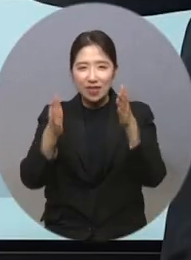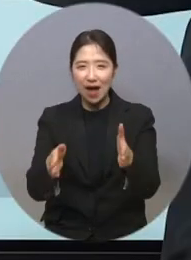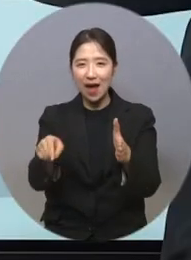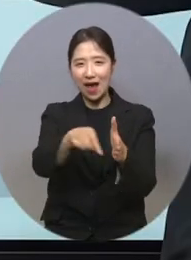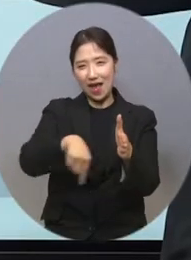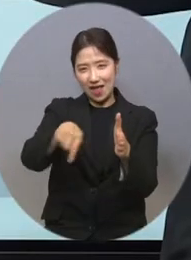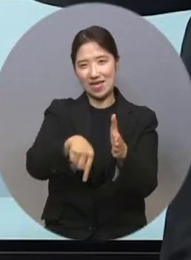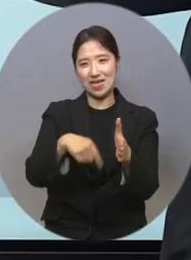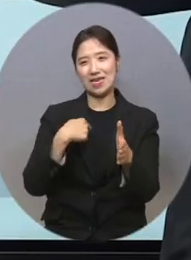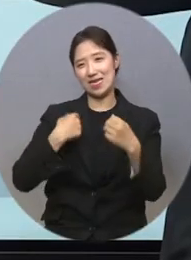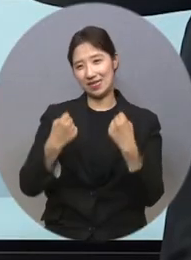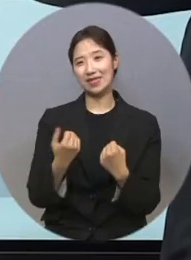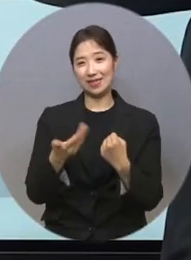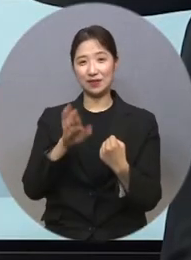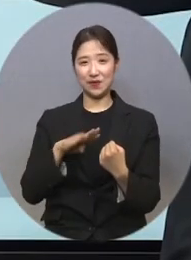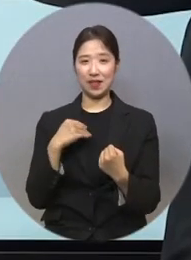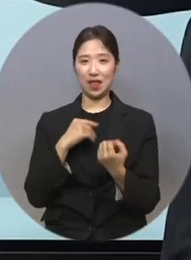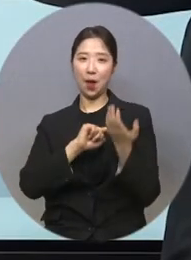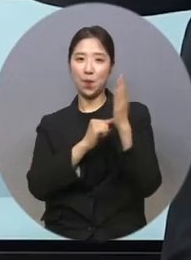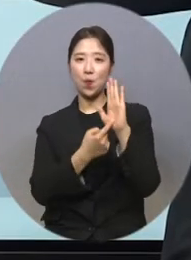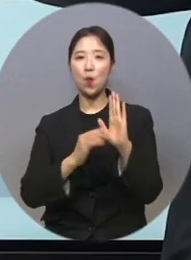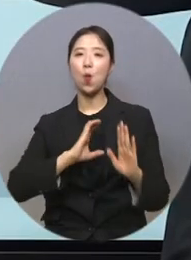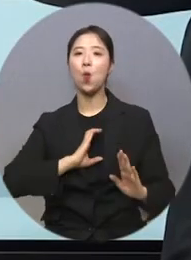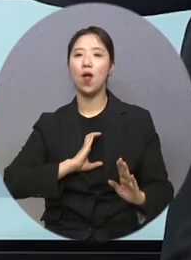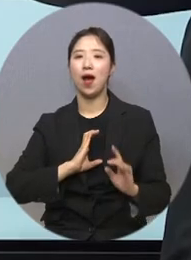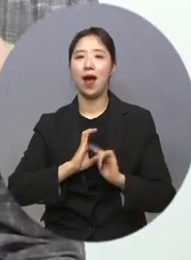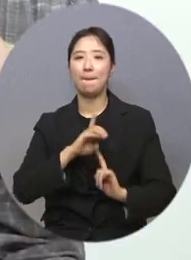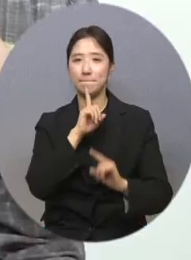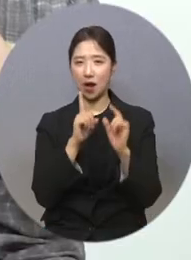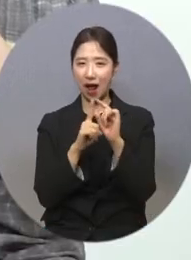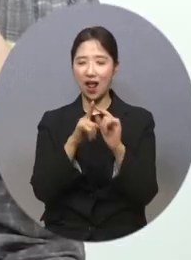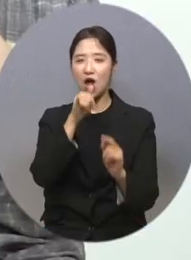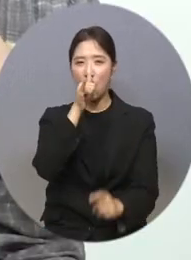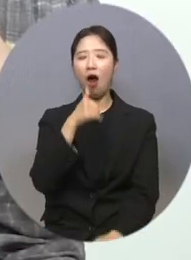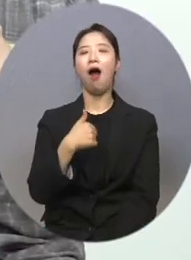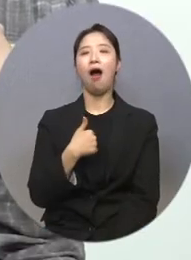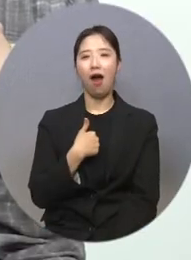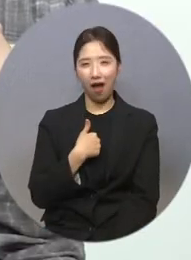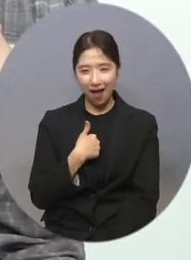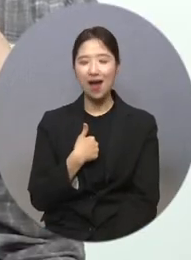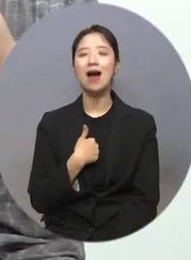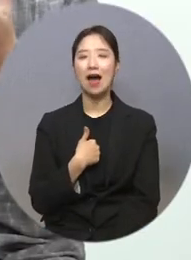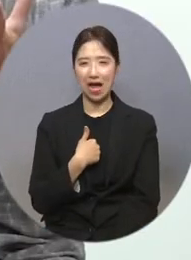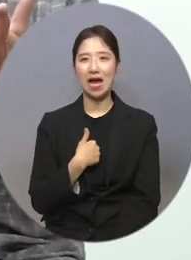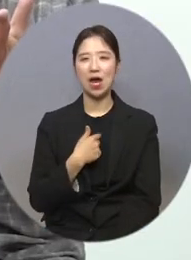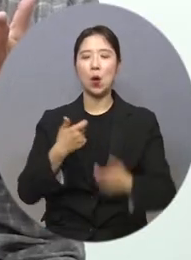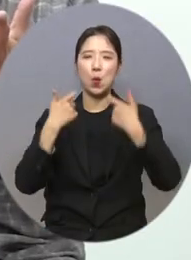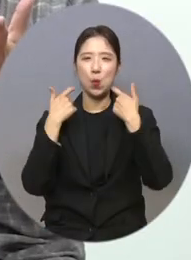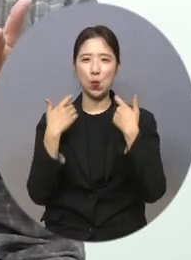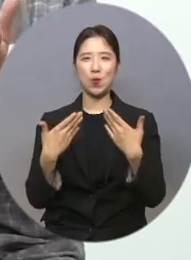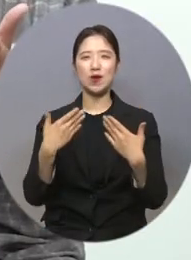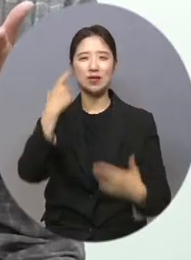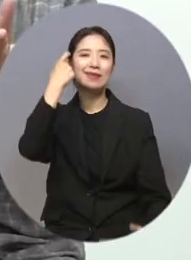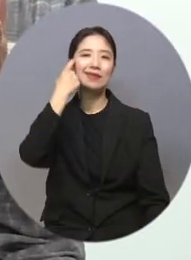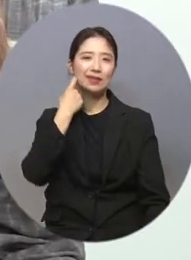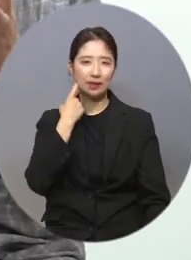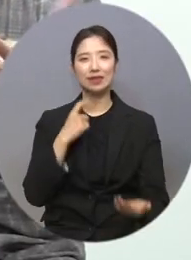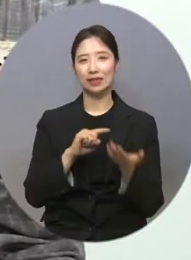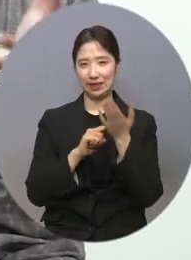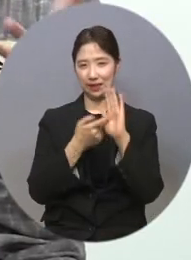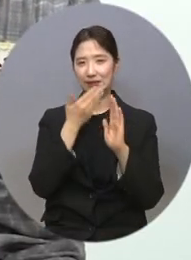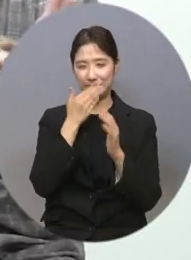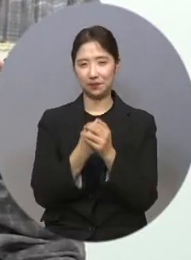껴있지만 나를 표현한 코다라는 단어가 있어서 그때부터 나는 어떤 존재인가 이제 확실해지기